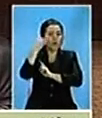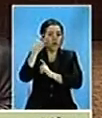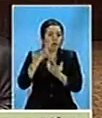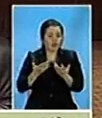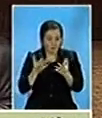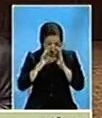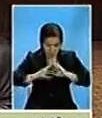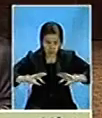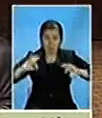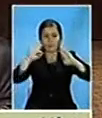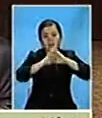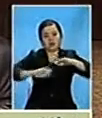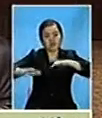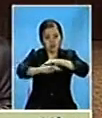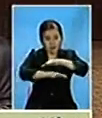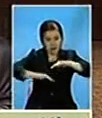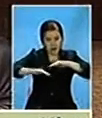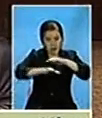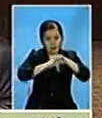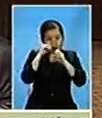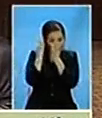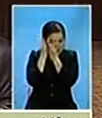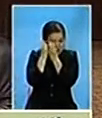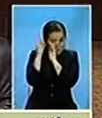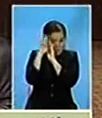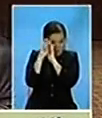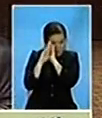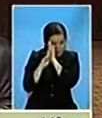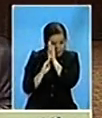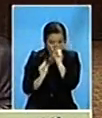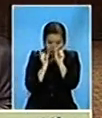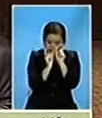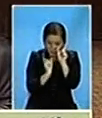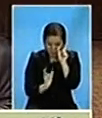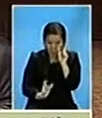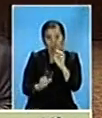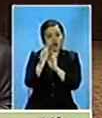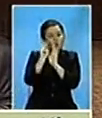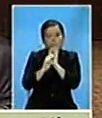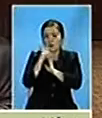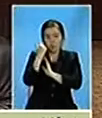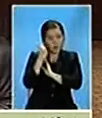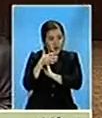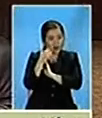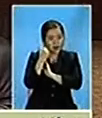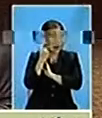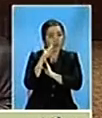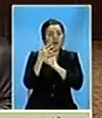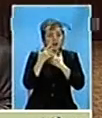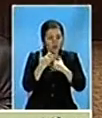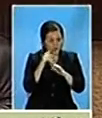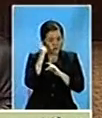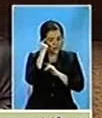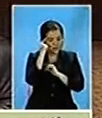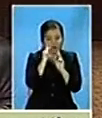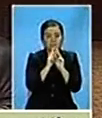เป็นและในรายละเอียดนั้นเราไม่สามารถที่จะใส่ไว้ในร่างพระราชบัญญัติฉบับนี้ได้ทางกรรมาธิการจึงเห็นว่